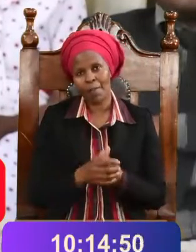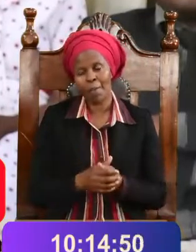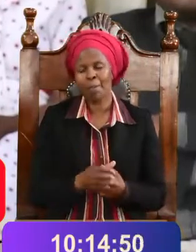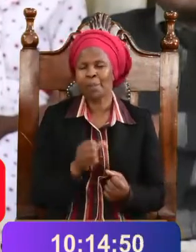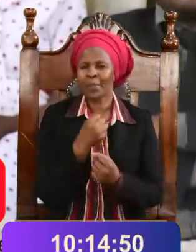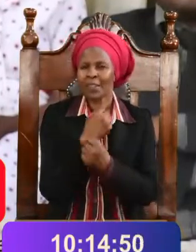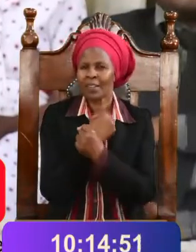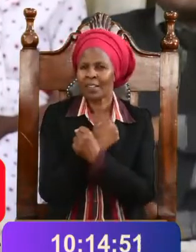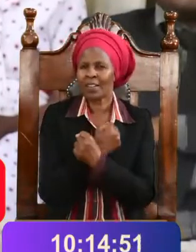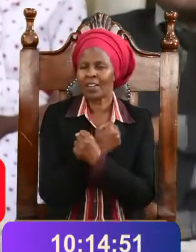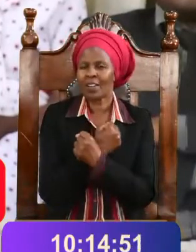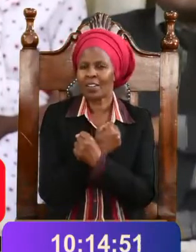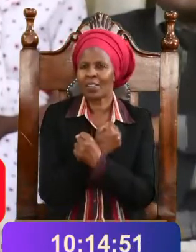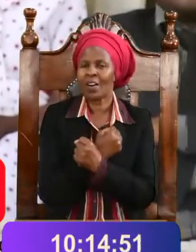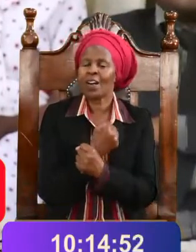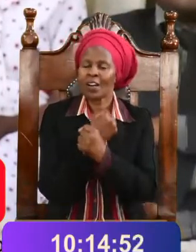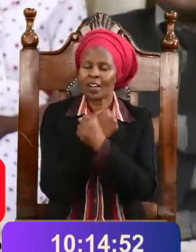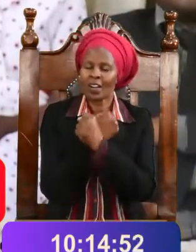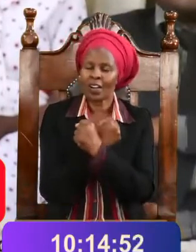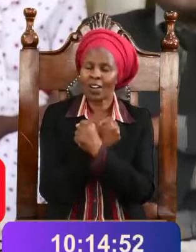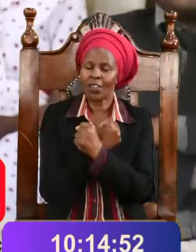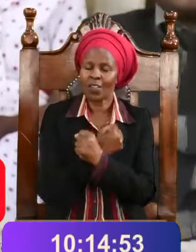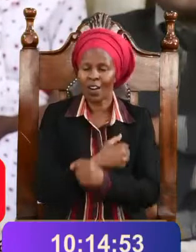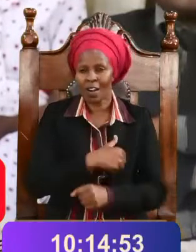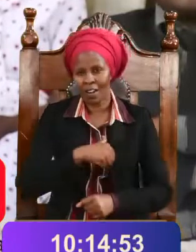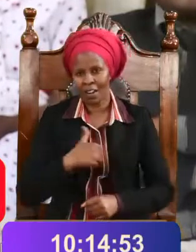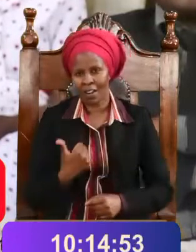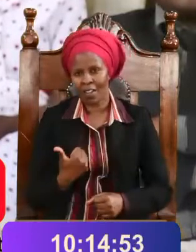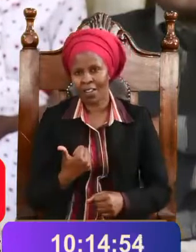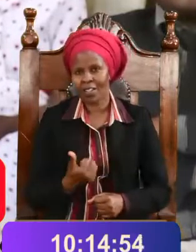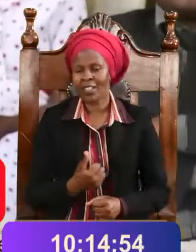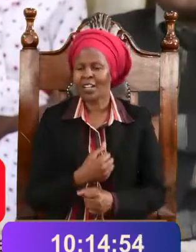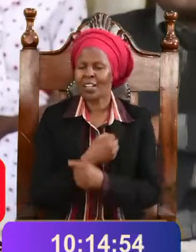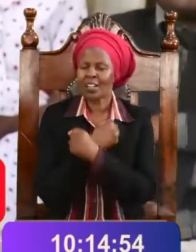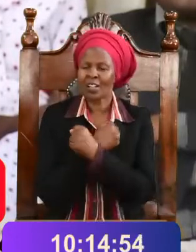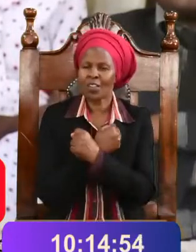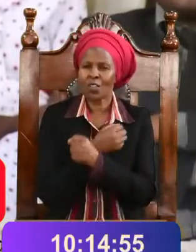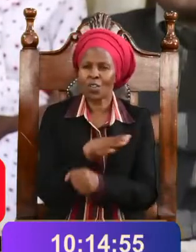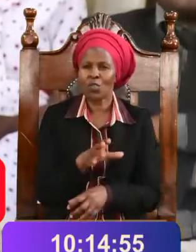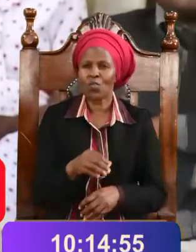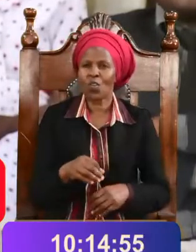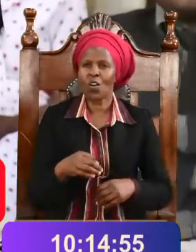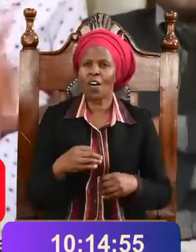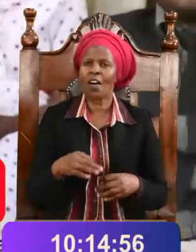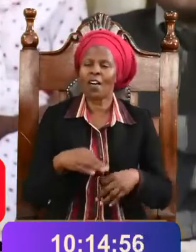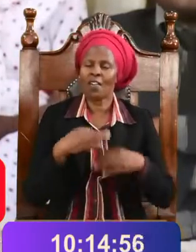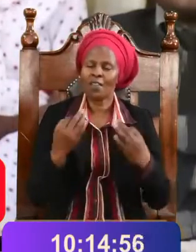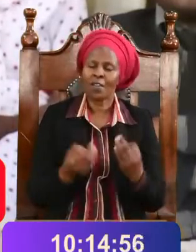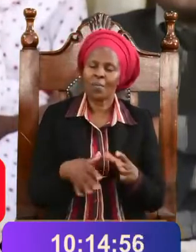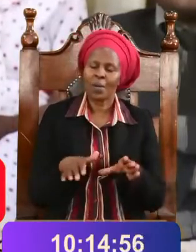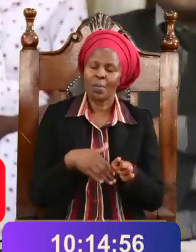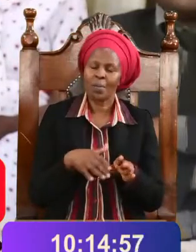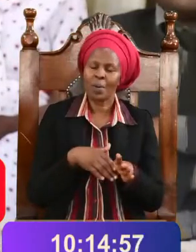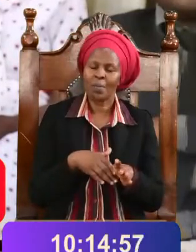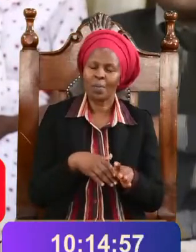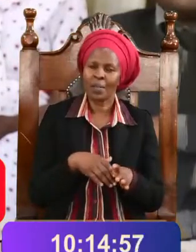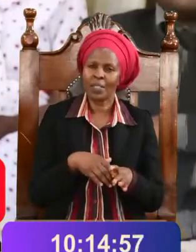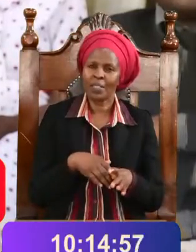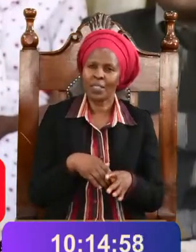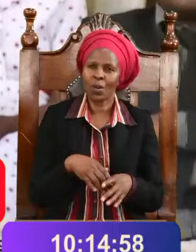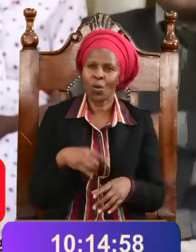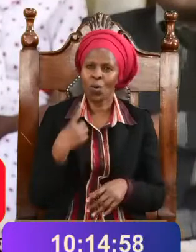upendo, lazima tuwapende wale wengine. Tuwapende watu wa jamii zetu, tuwapende wanao tupenda na